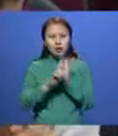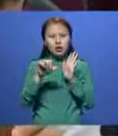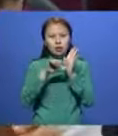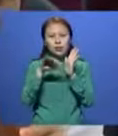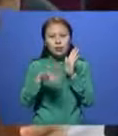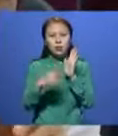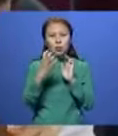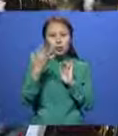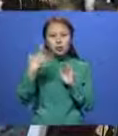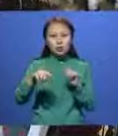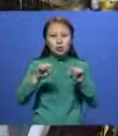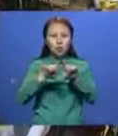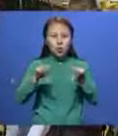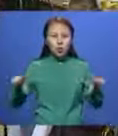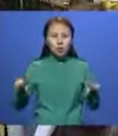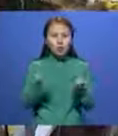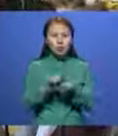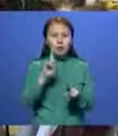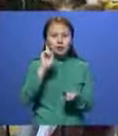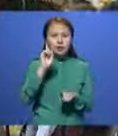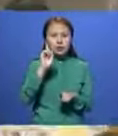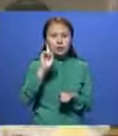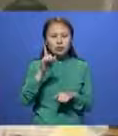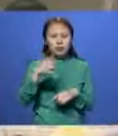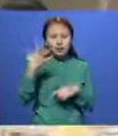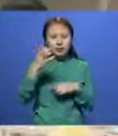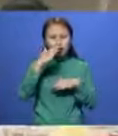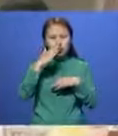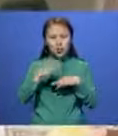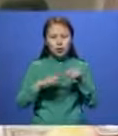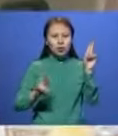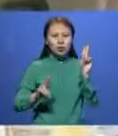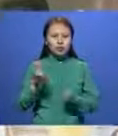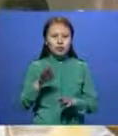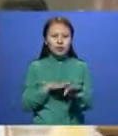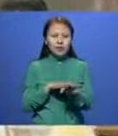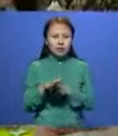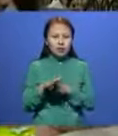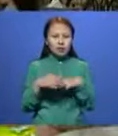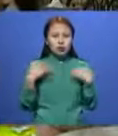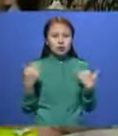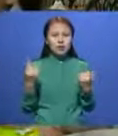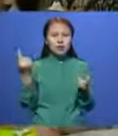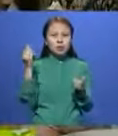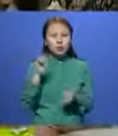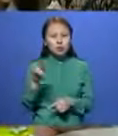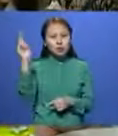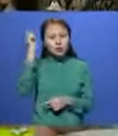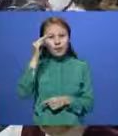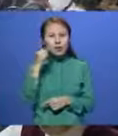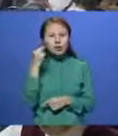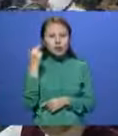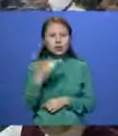күні 6450 мектептің тек 1,5-ға жуығы ғана бұл ережені ұстанып келеді. Сондай-ақ бұл талапқа сәйкес